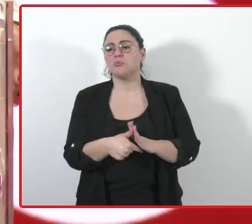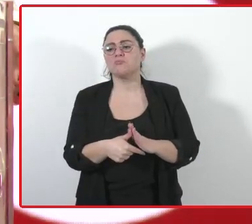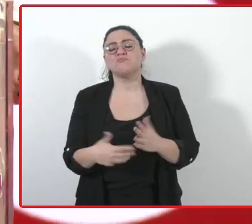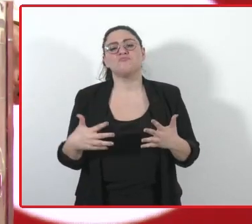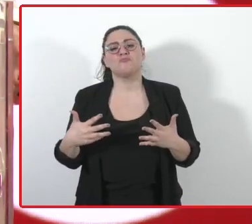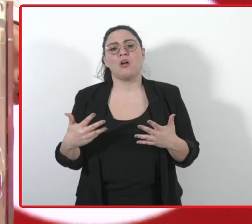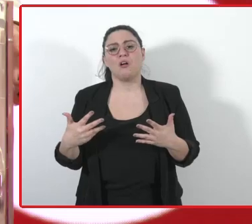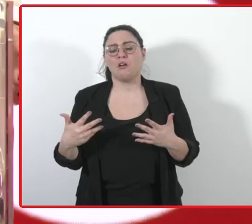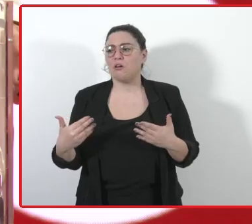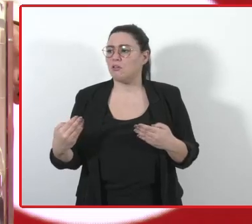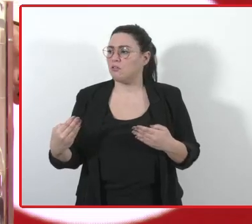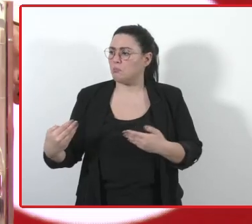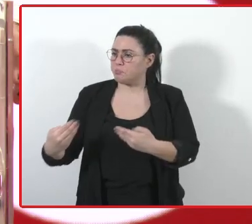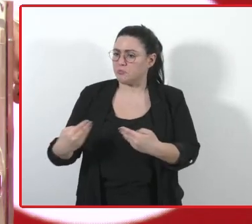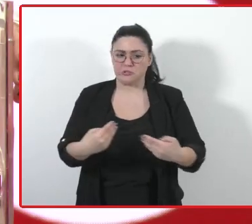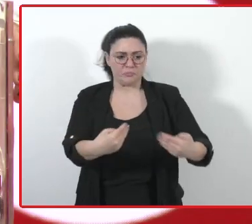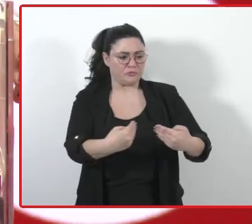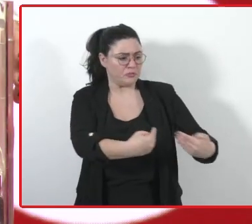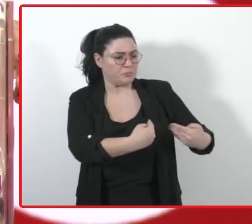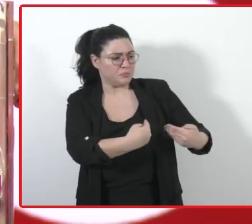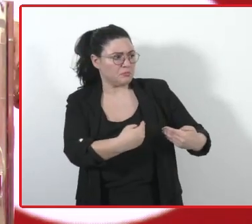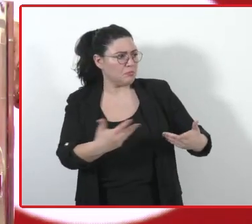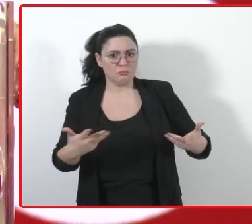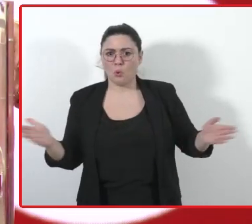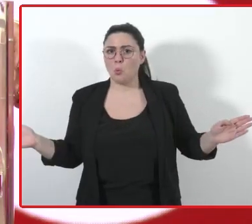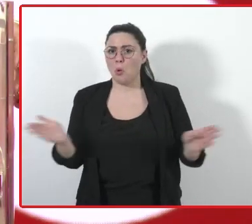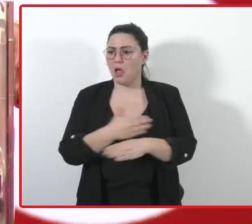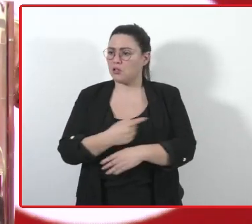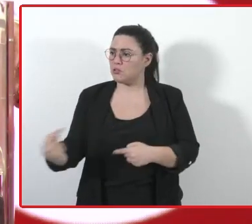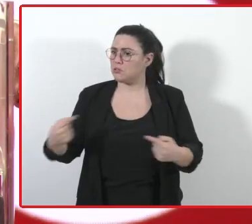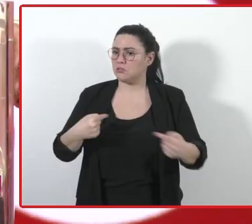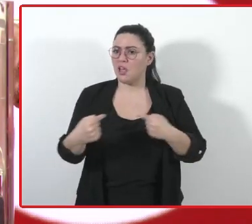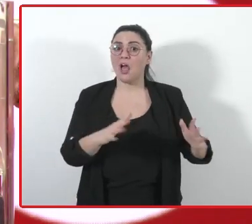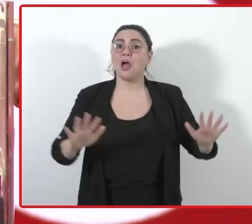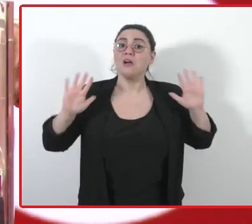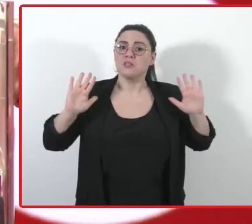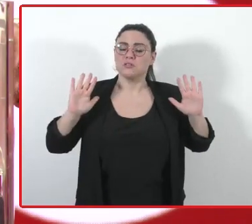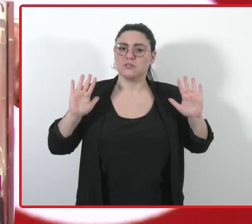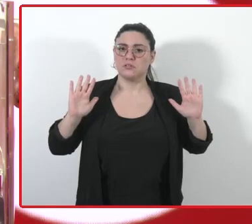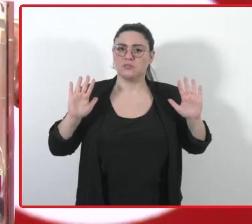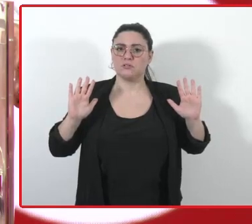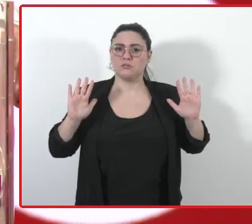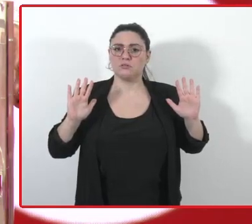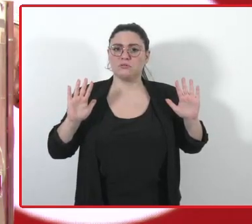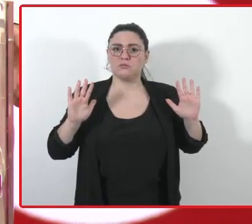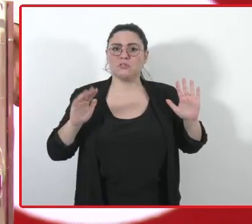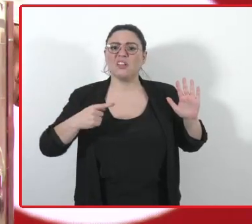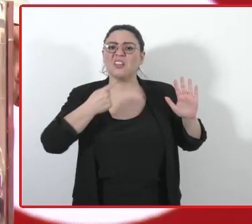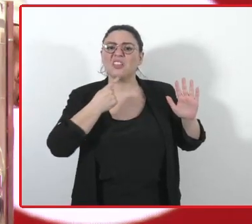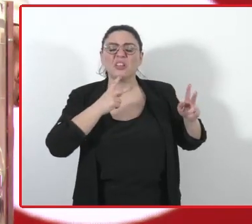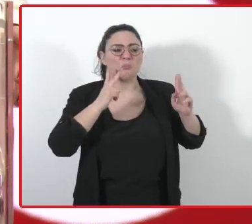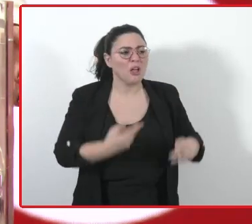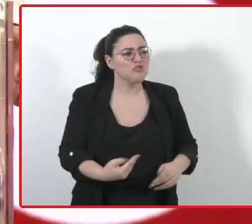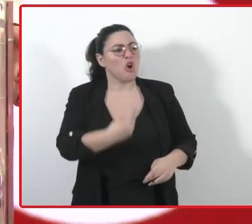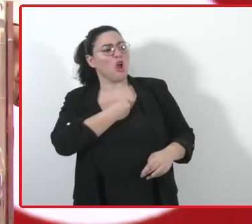direzioni anzi gli attacchi più duri sono arrivati proprio dal fuoco amico da quella